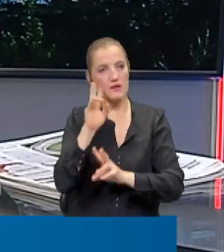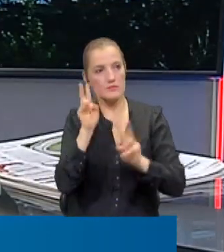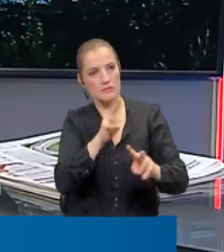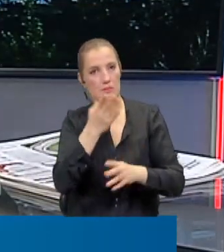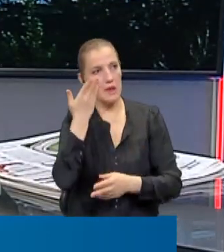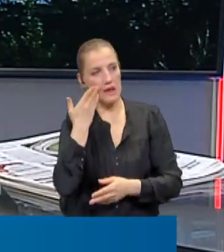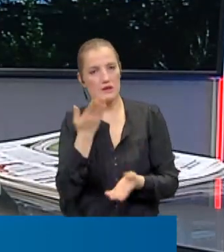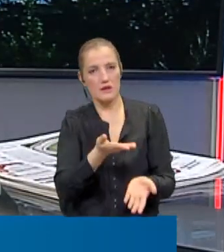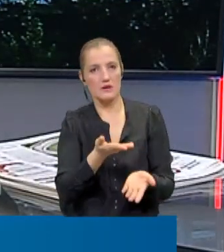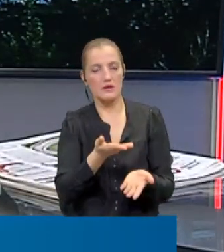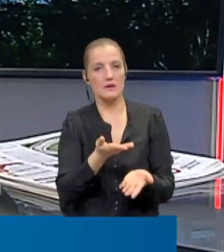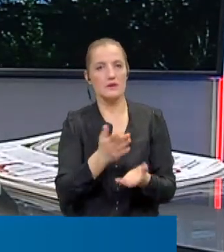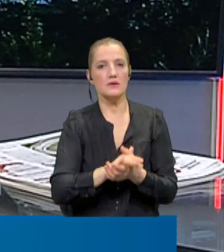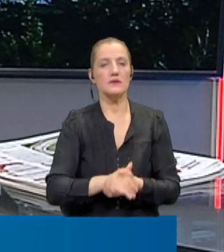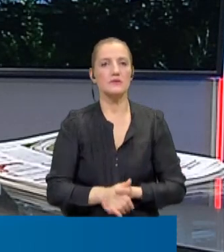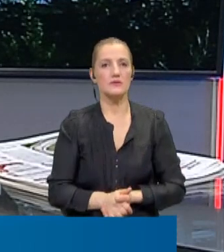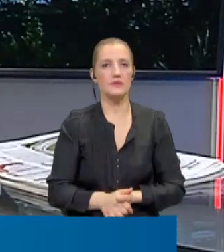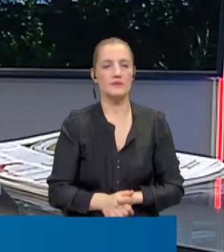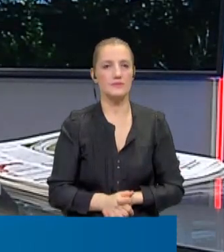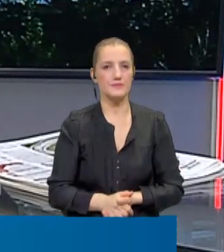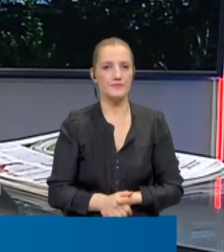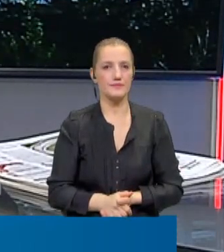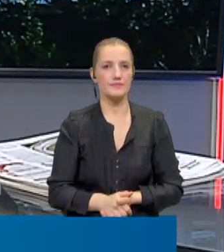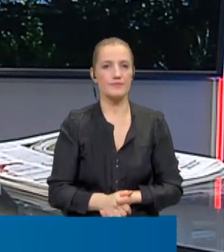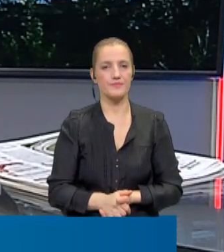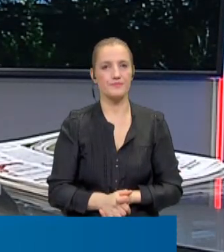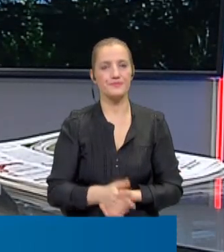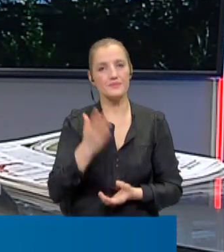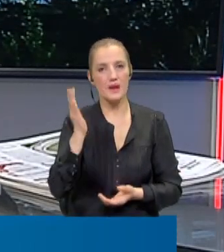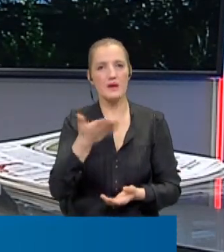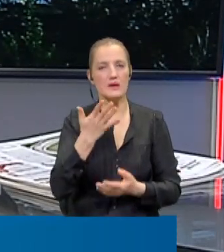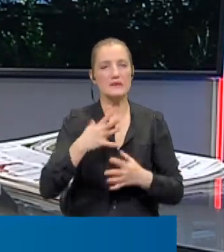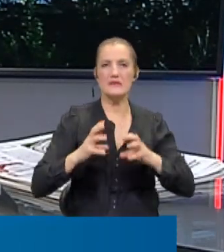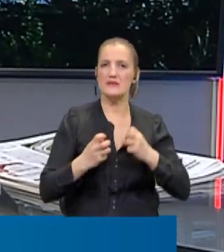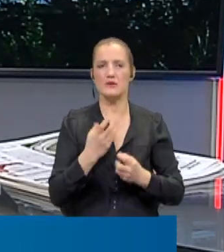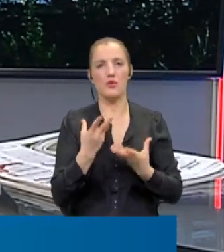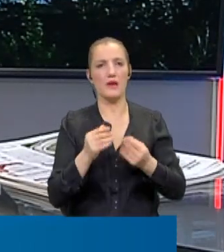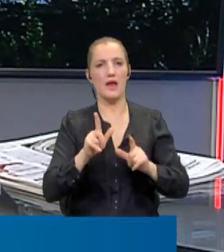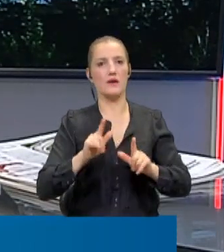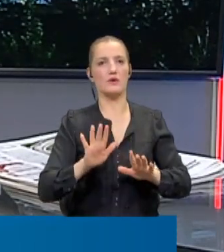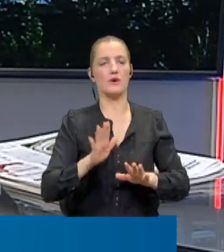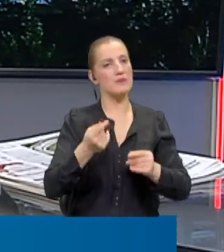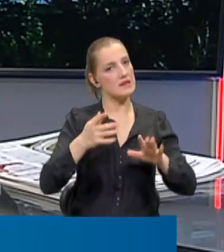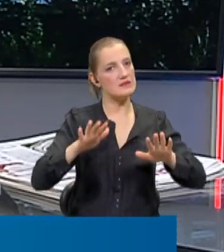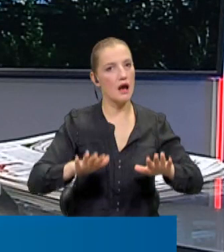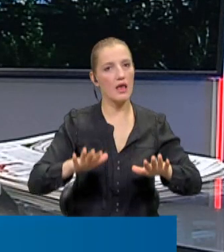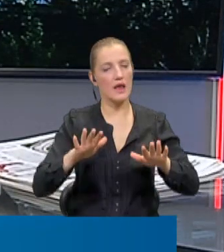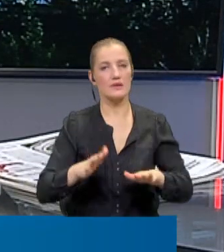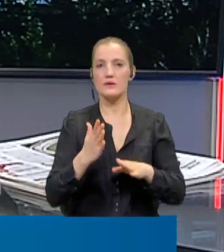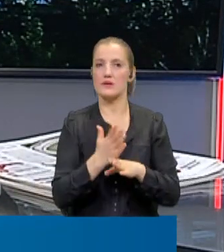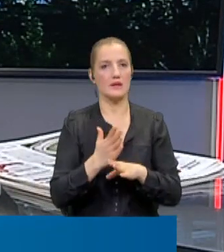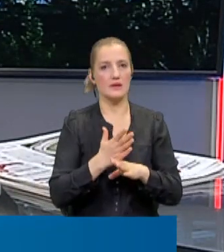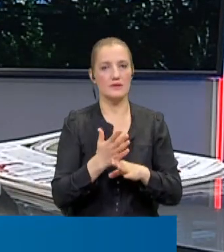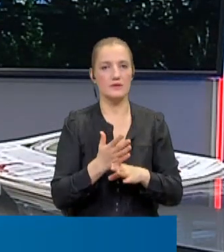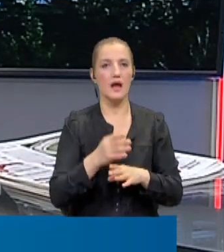izleyecek mi gelelim ama bu kadar da böyle gergin olmaya gerek yok aslında biraz sakinleş e biliriz